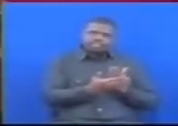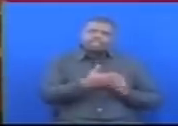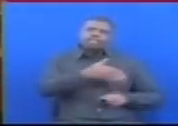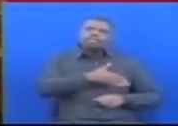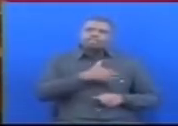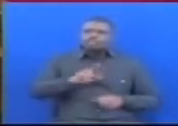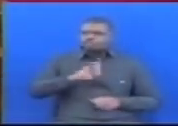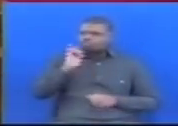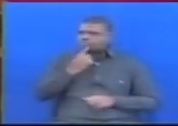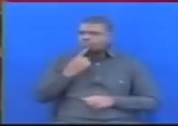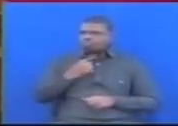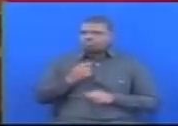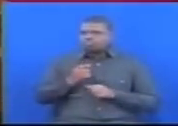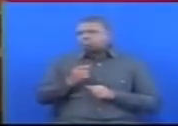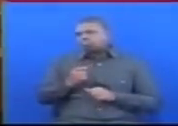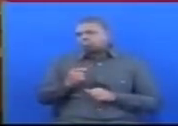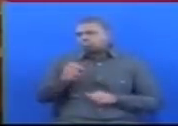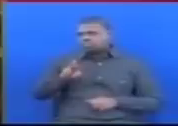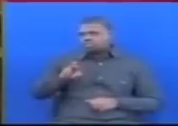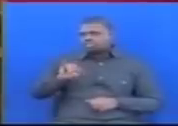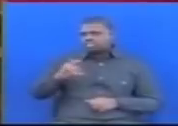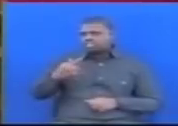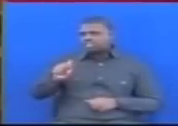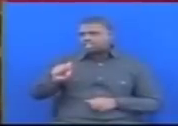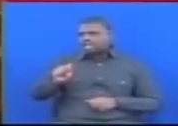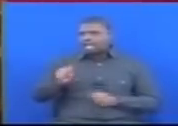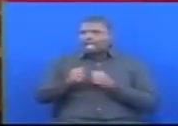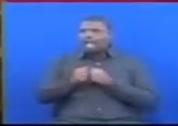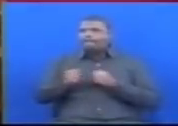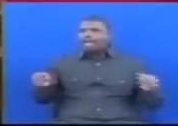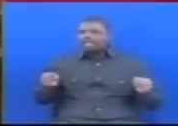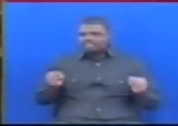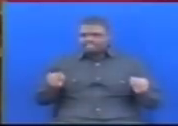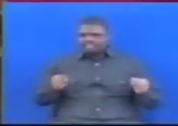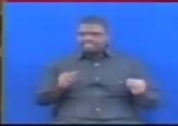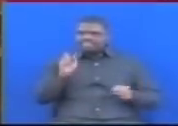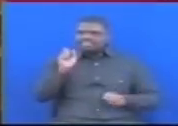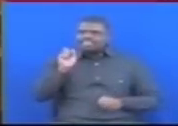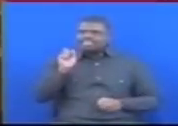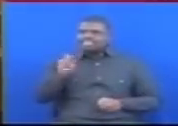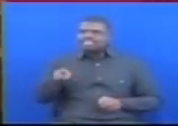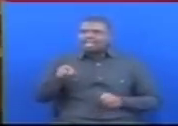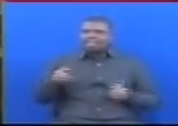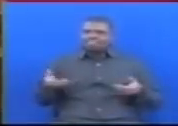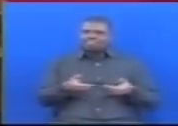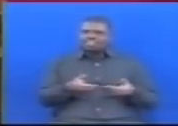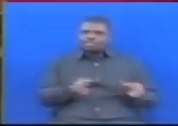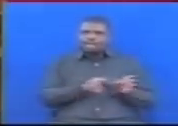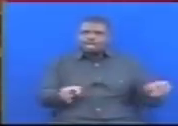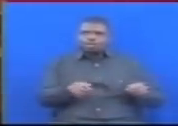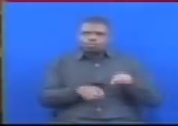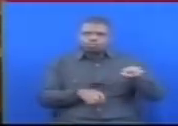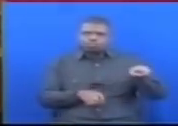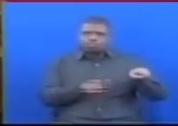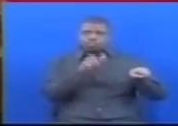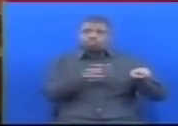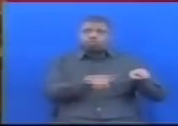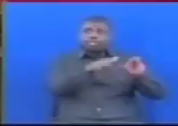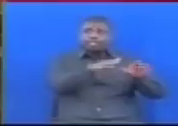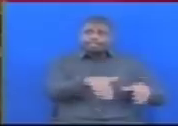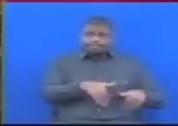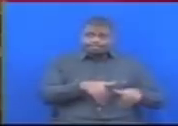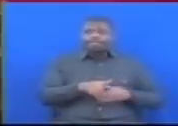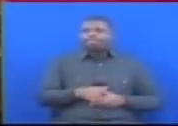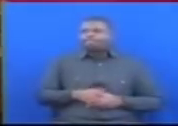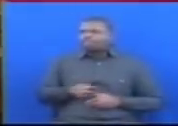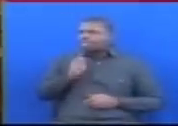kujibu swali la Mheshimiwa Rita Kabati, mbunge wa viti maalum kwa Iringa, kama ifuatavyo. Mheshimiwa Spika, jeshi la